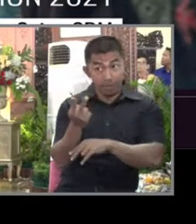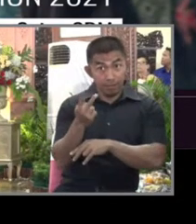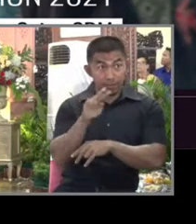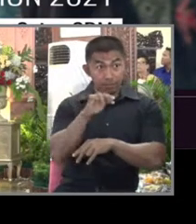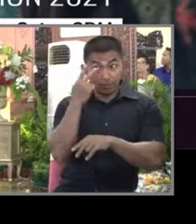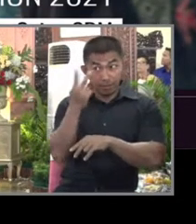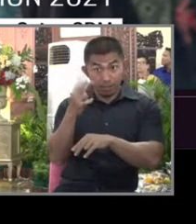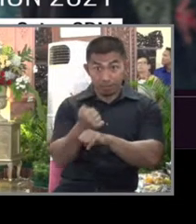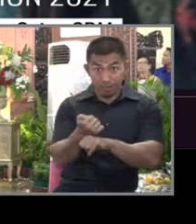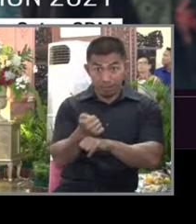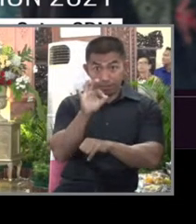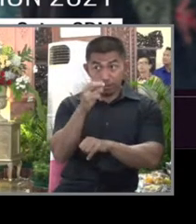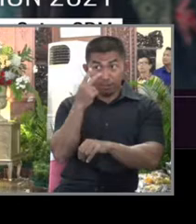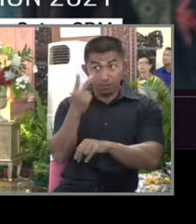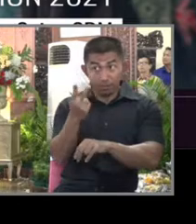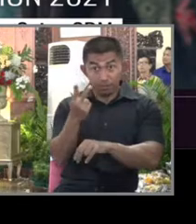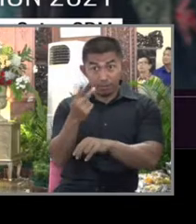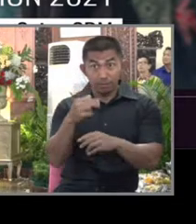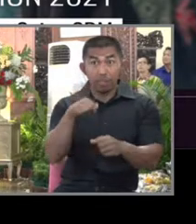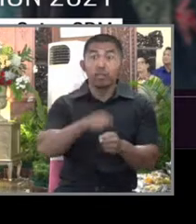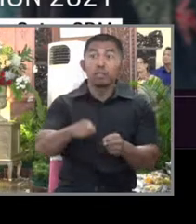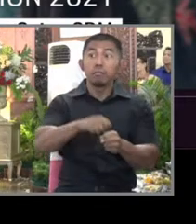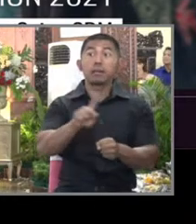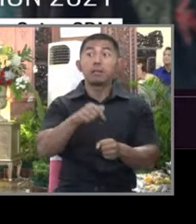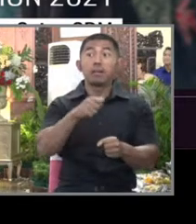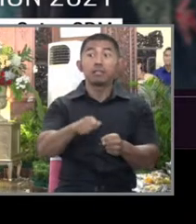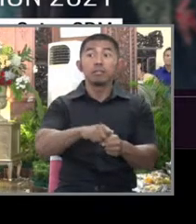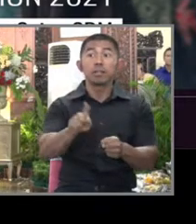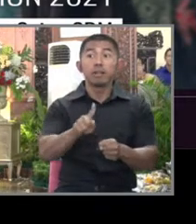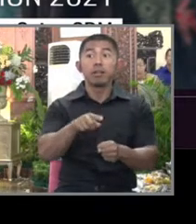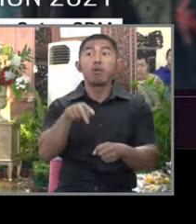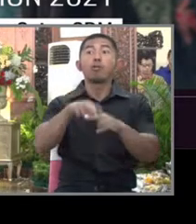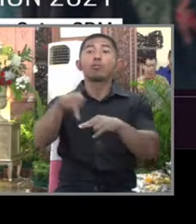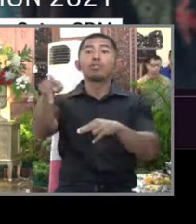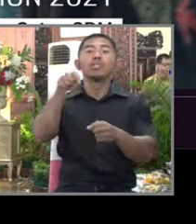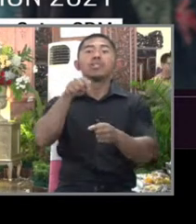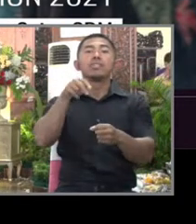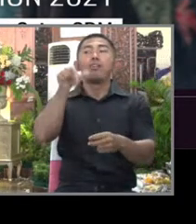Bisa. Ini yang dari Jepara mana? Oh ini ya.